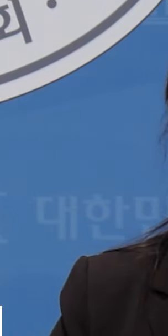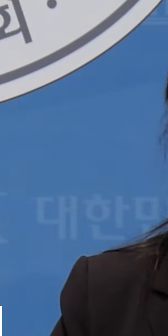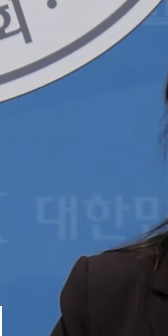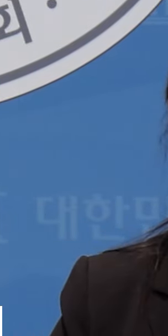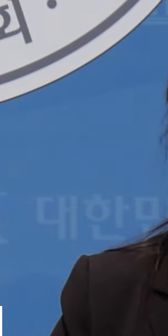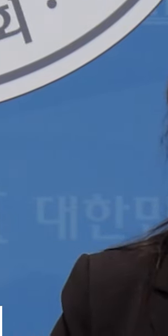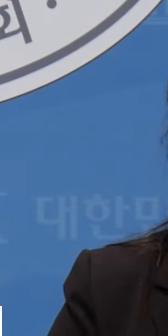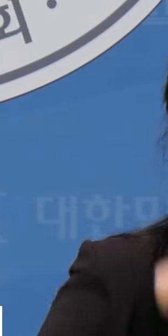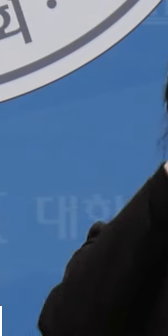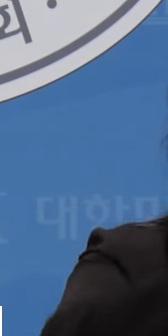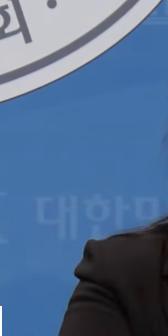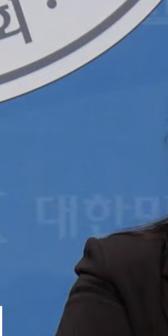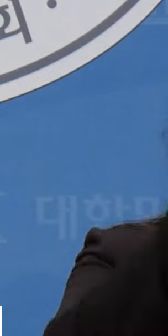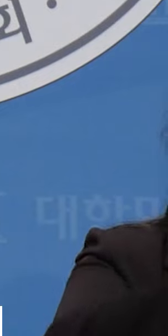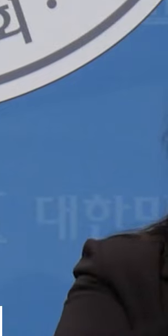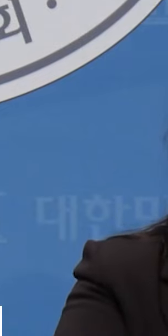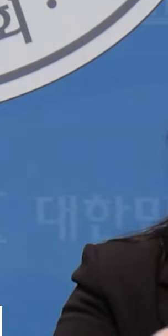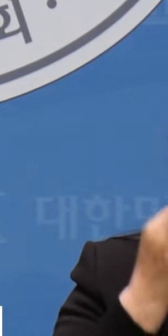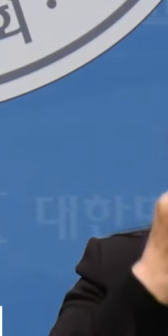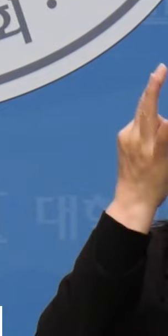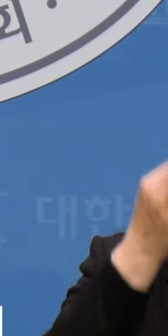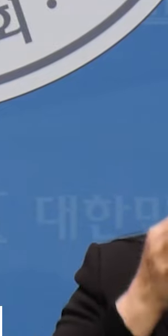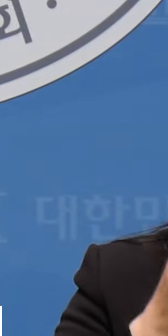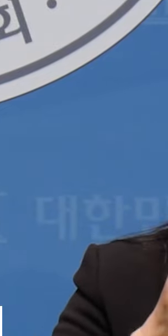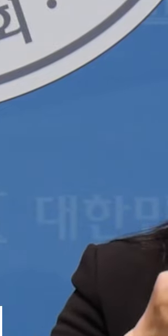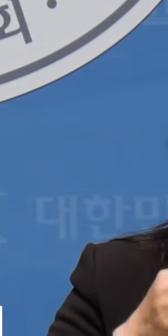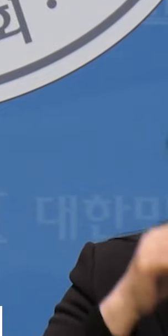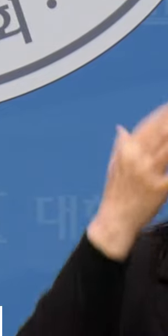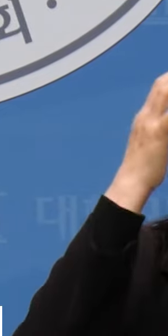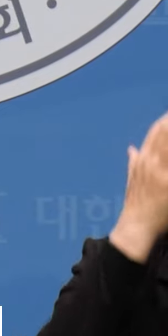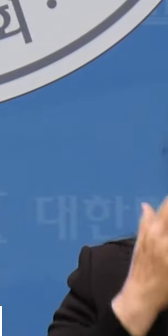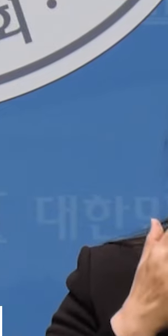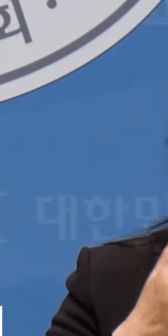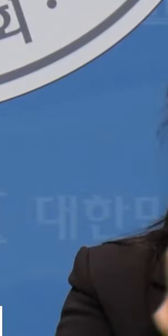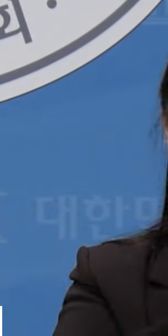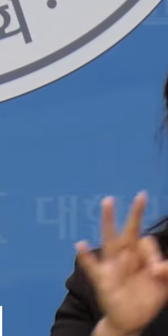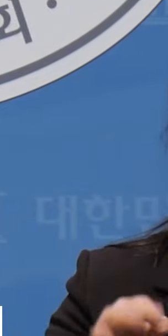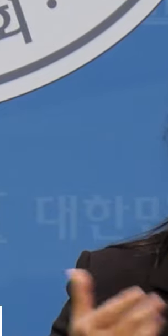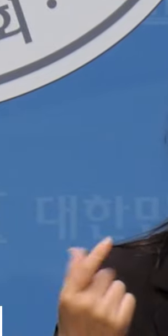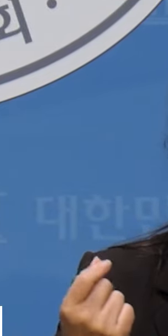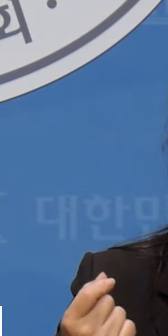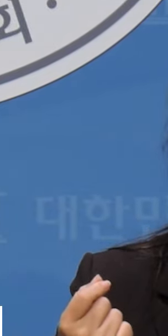보수의 가치는 땀과 노력을 인정하는 것부터 시작되는 것 아니었습니까?